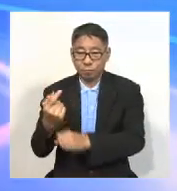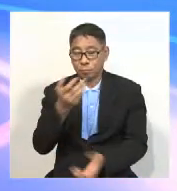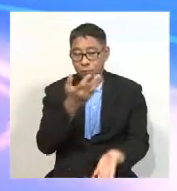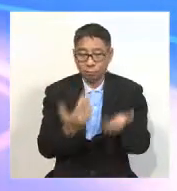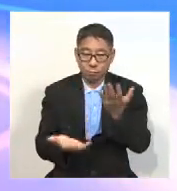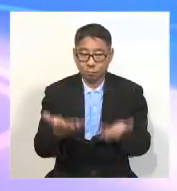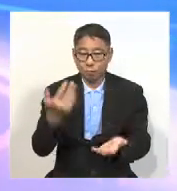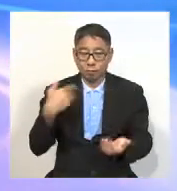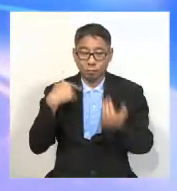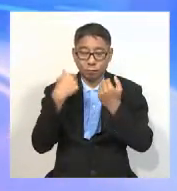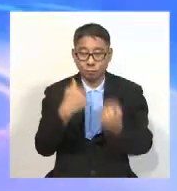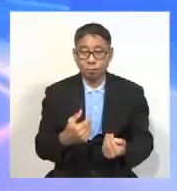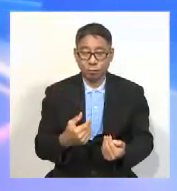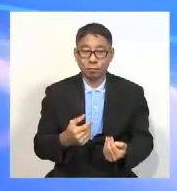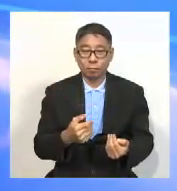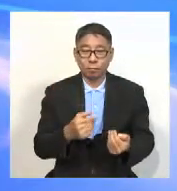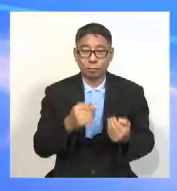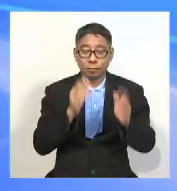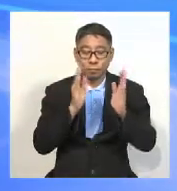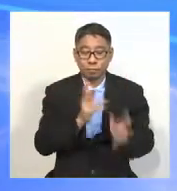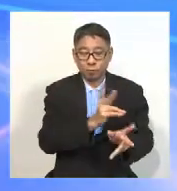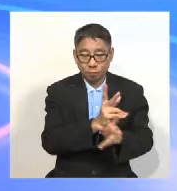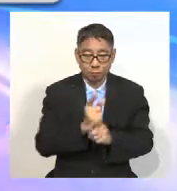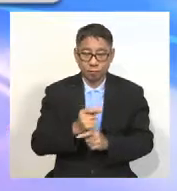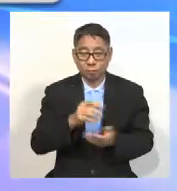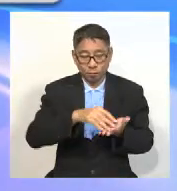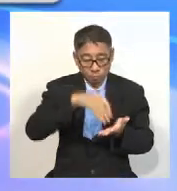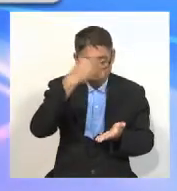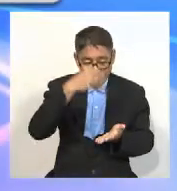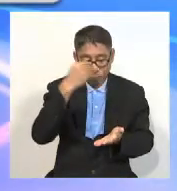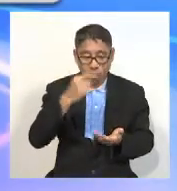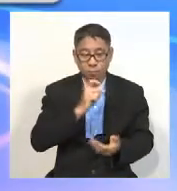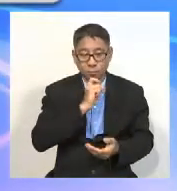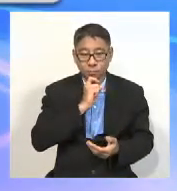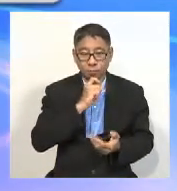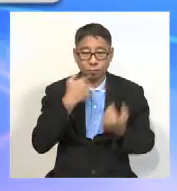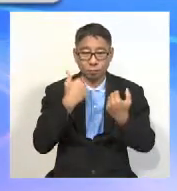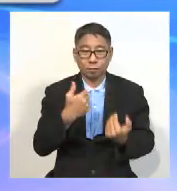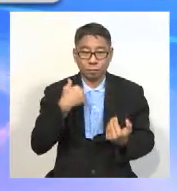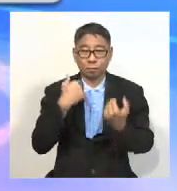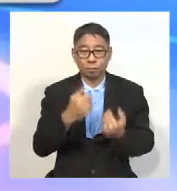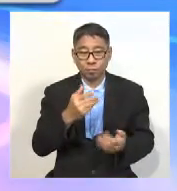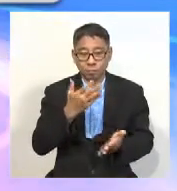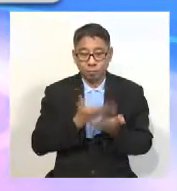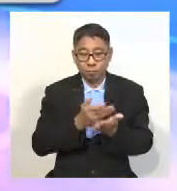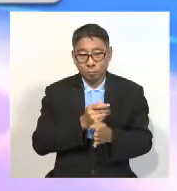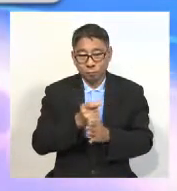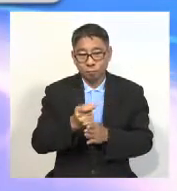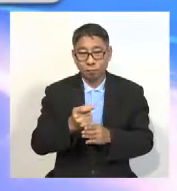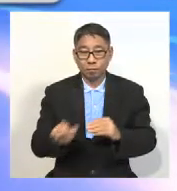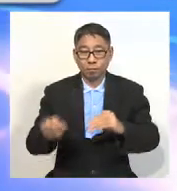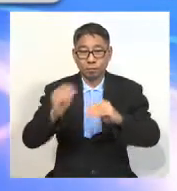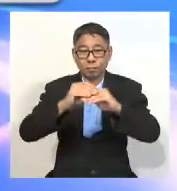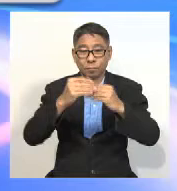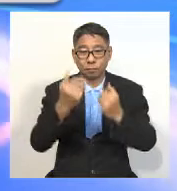ต่กรณีขณะที่ในส่วนของผู้กู้ที่กำลังศึกษาทางกยศ.บอกว่าตอนนี้ค่าครองชีพเพิ่มสูงขึ้น